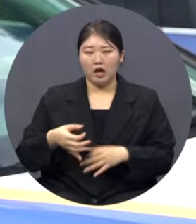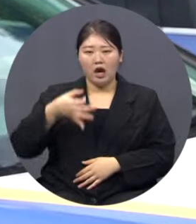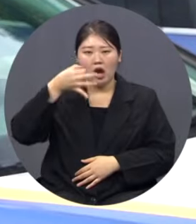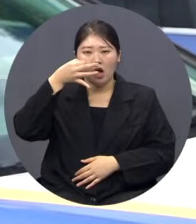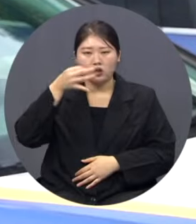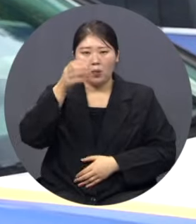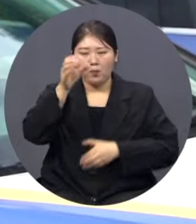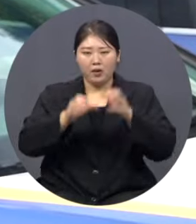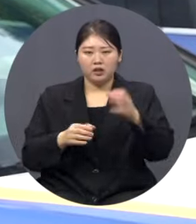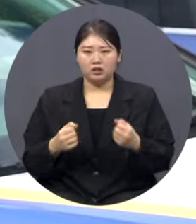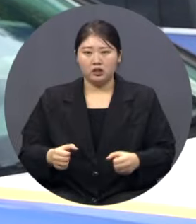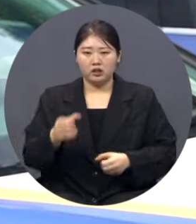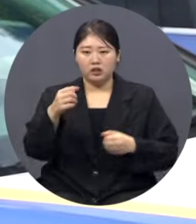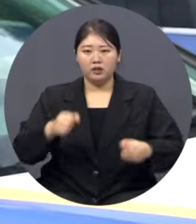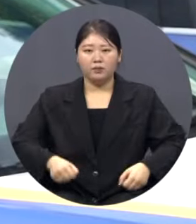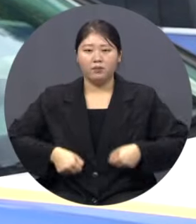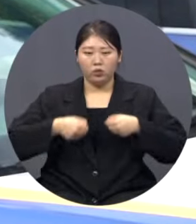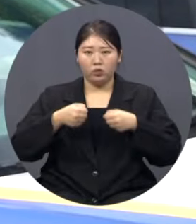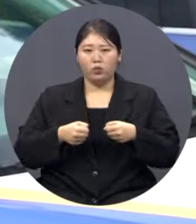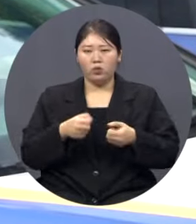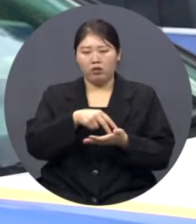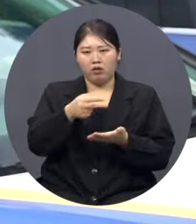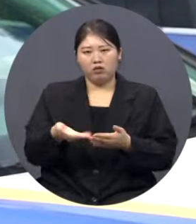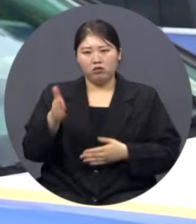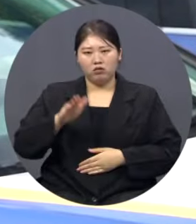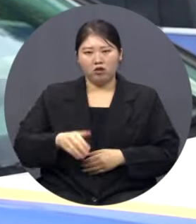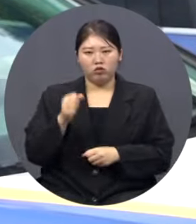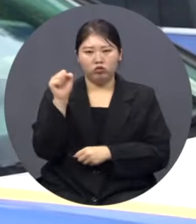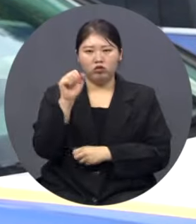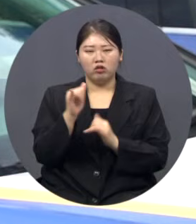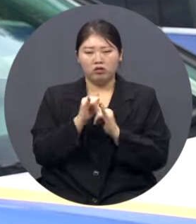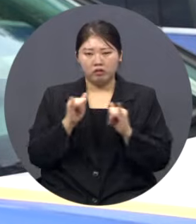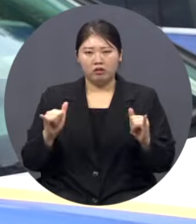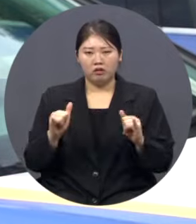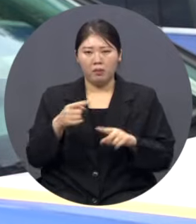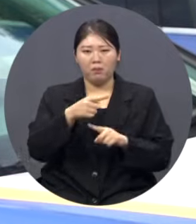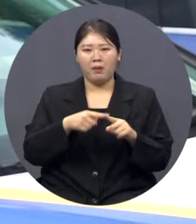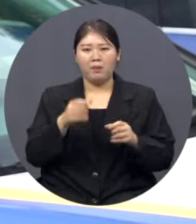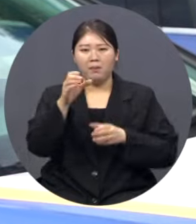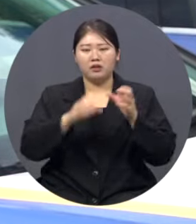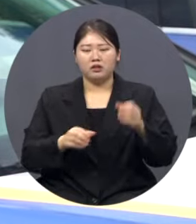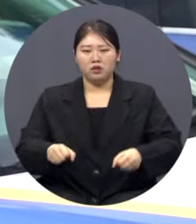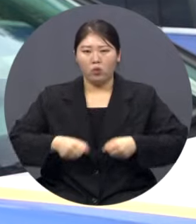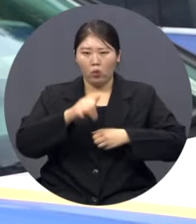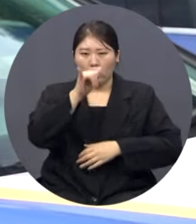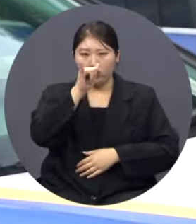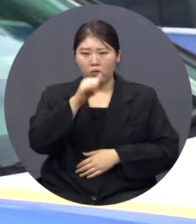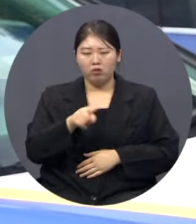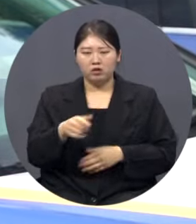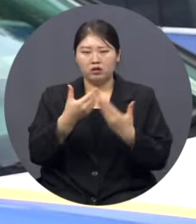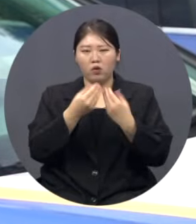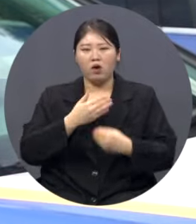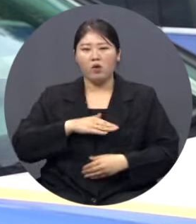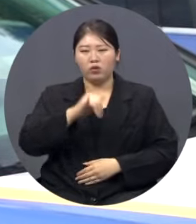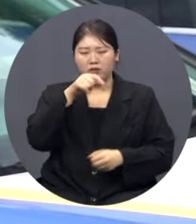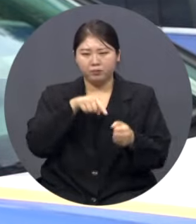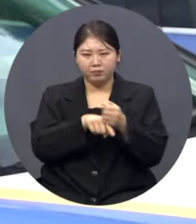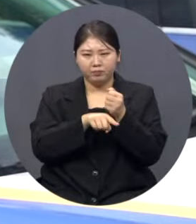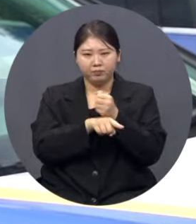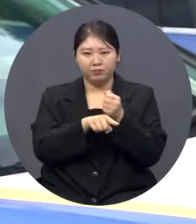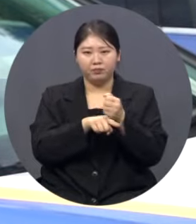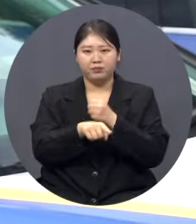내렸는데 나 운전자고 했다는 사람은 반바지 입고 그런 내용을 알고 있어서 이제 추궁하니까 이제 서로 안 맞고 하다 보니까